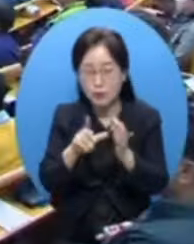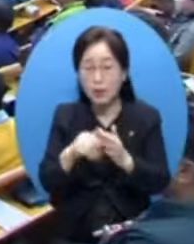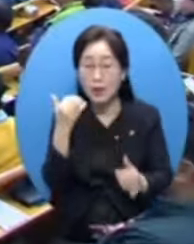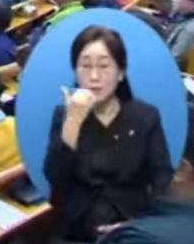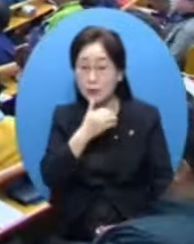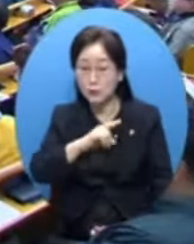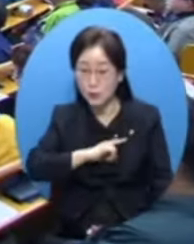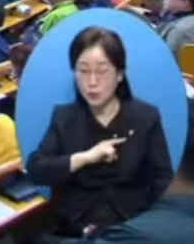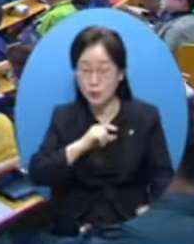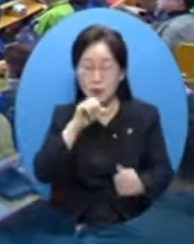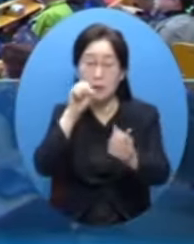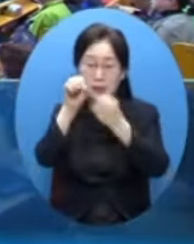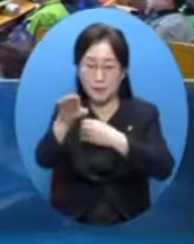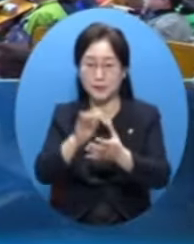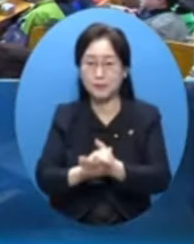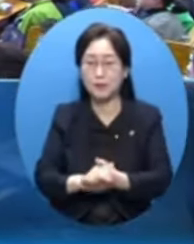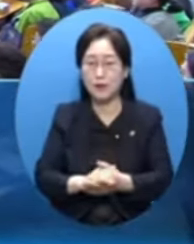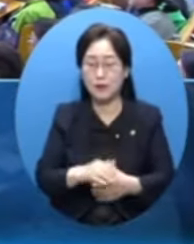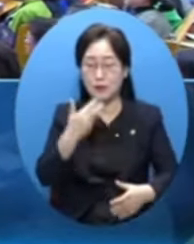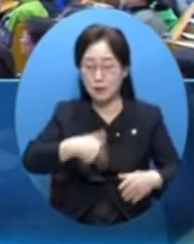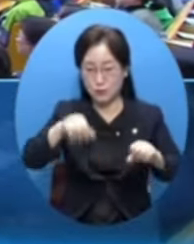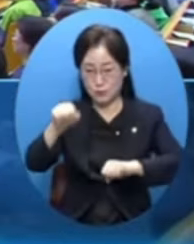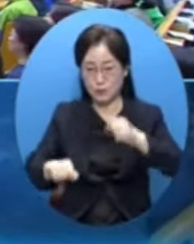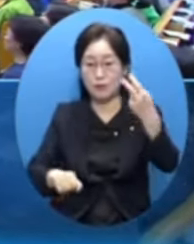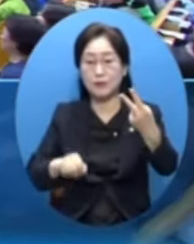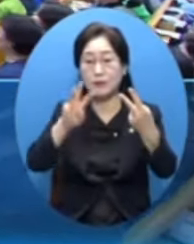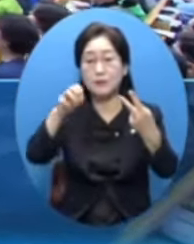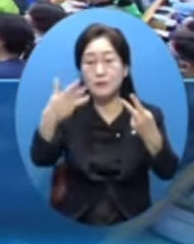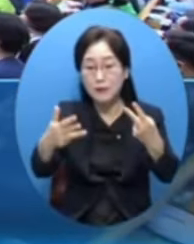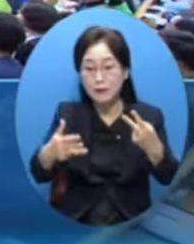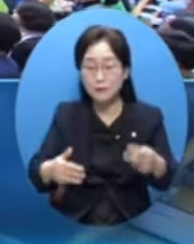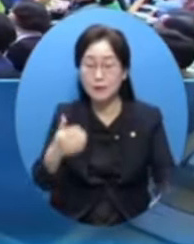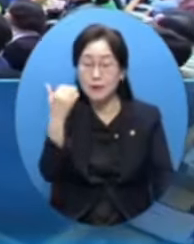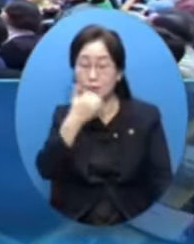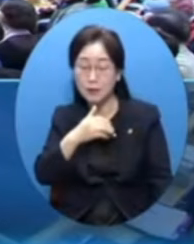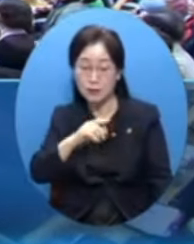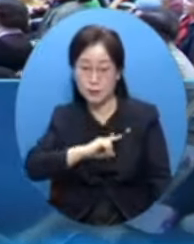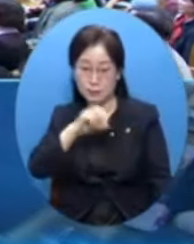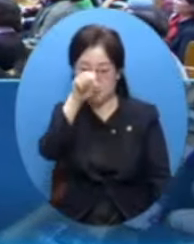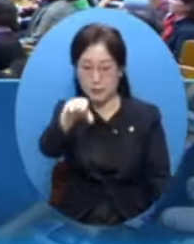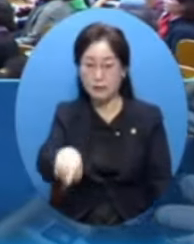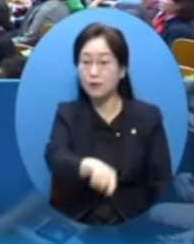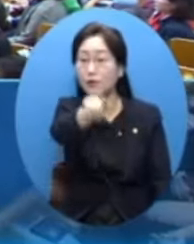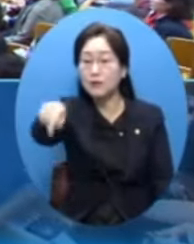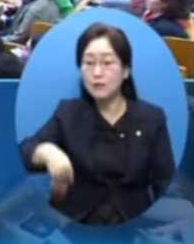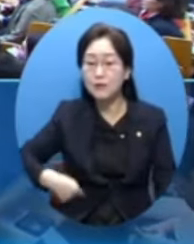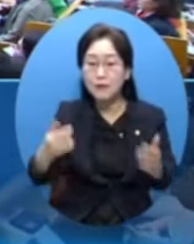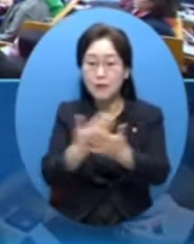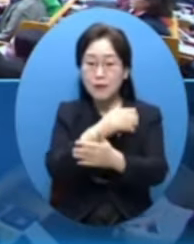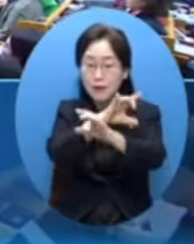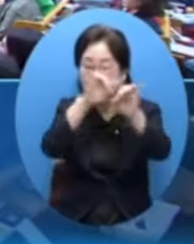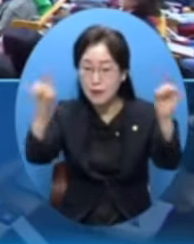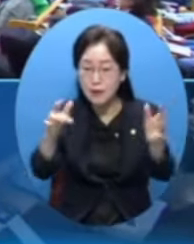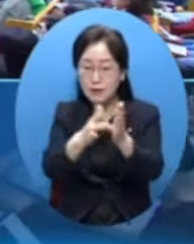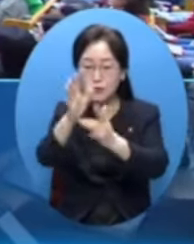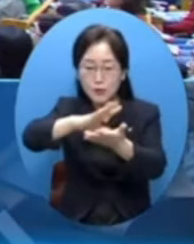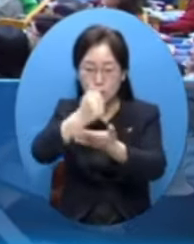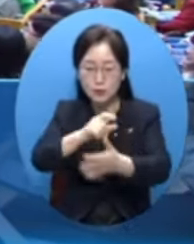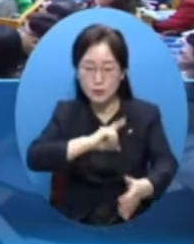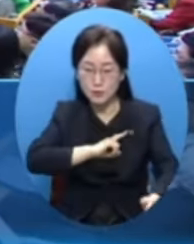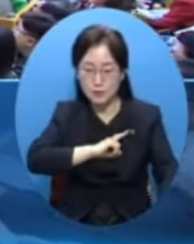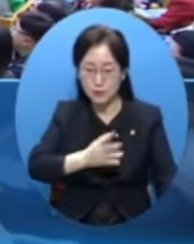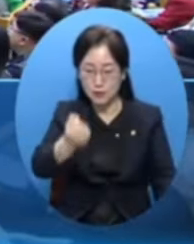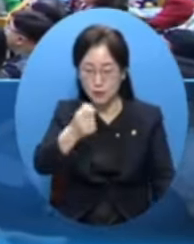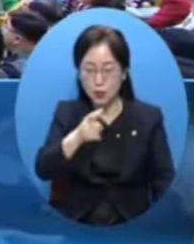말합니다. 사도행전 2장 38절입니다 베드로가 이르되 너희가 회개하여 각각 예수 그리스도의 이름으로 침례를